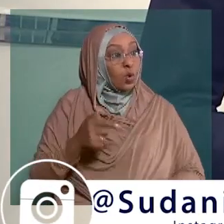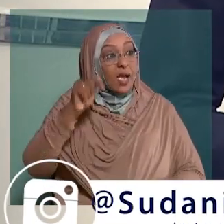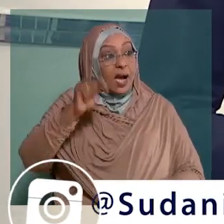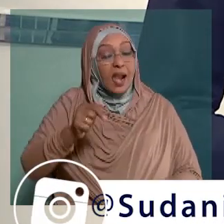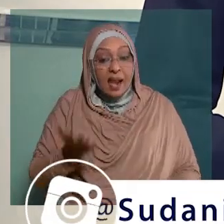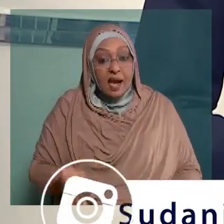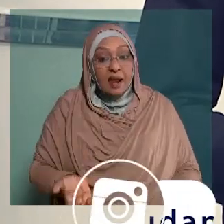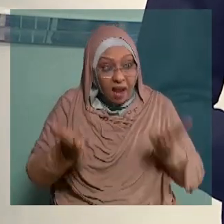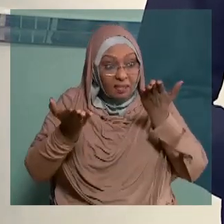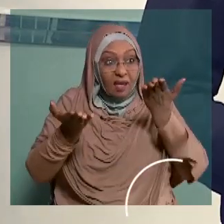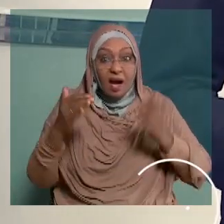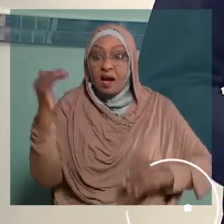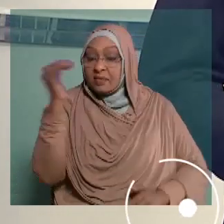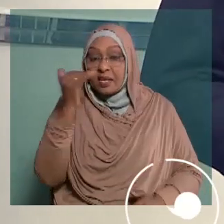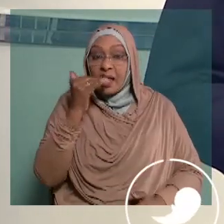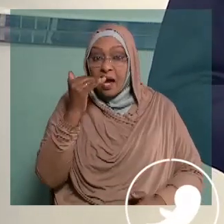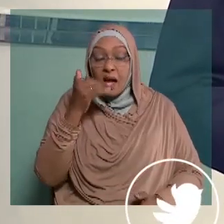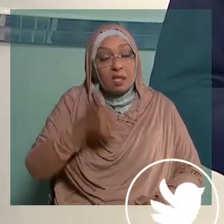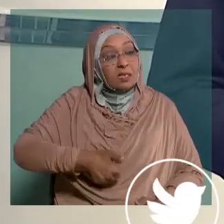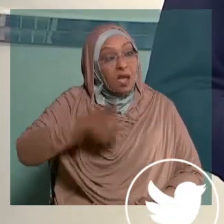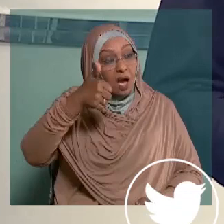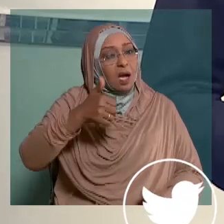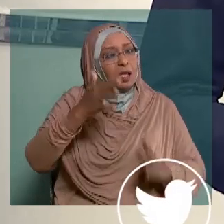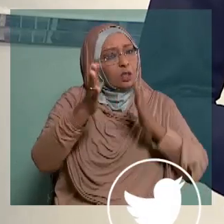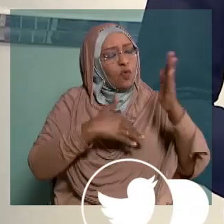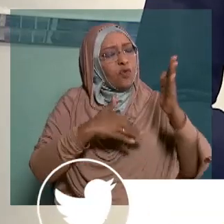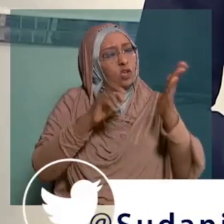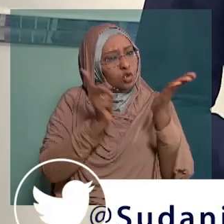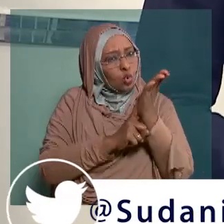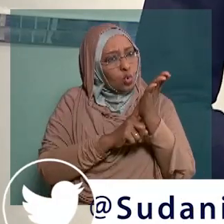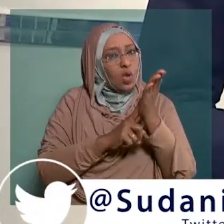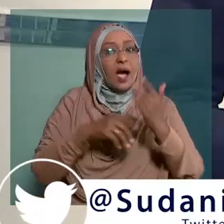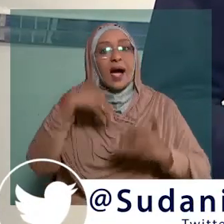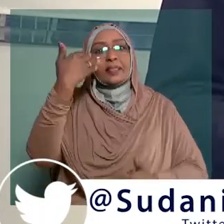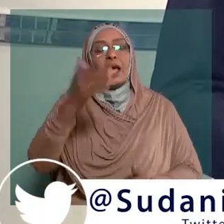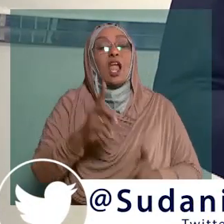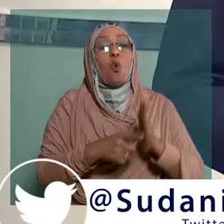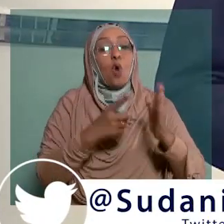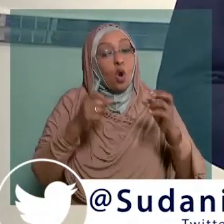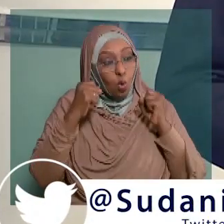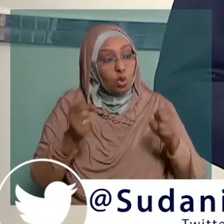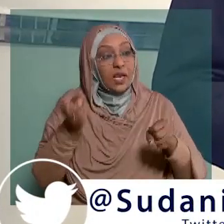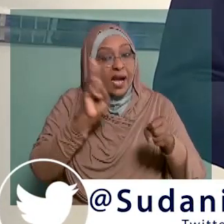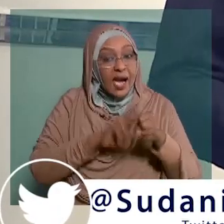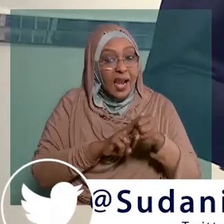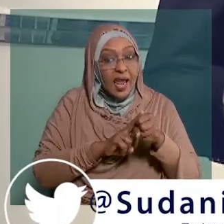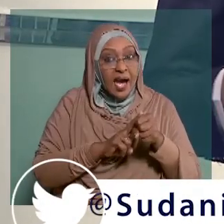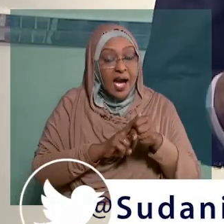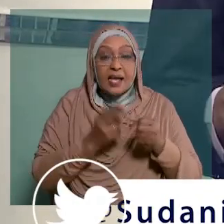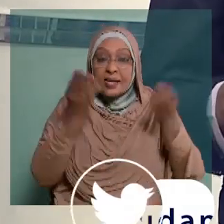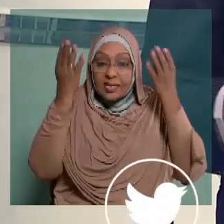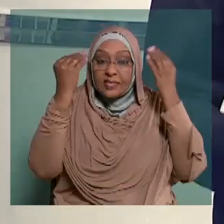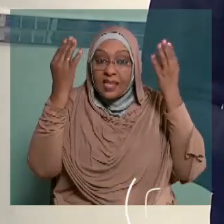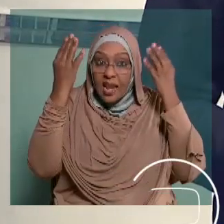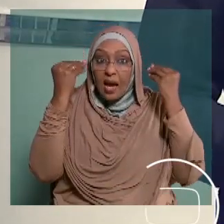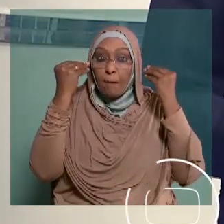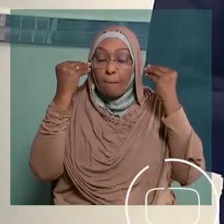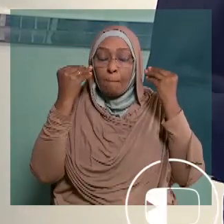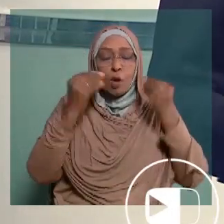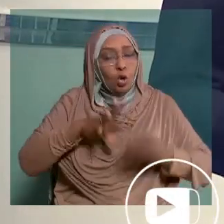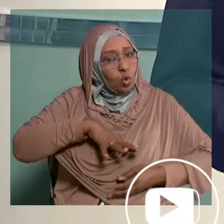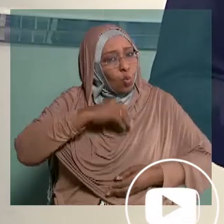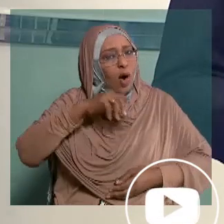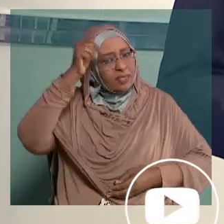النهضة السريعة تتحقق متى توفرت شروطها التالية: أولاً، القدرة على استلهام طموحات العصر